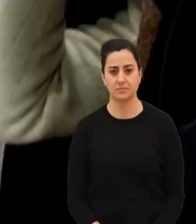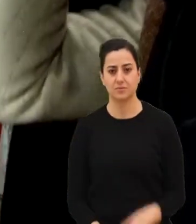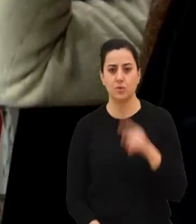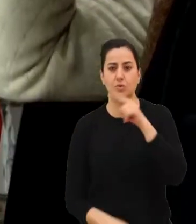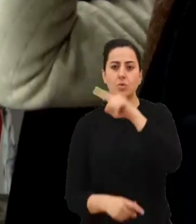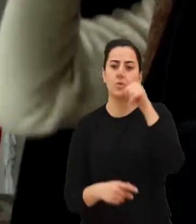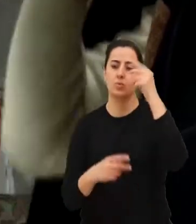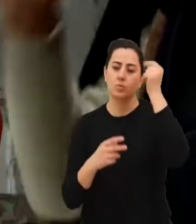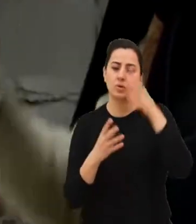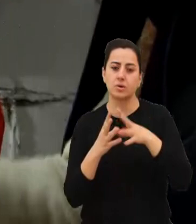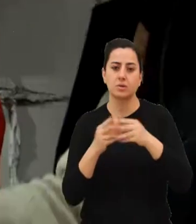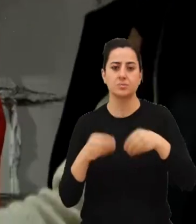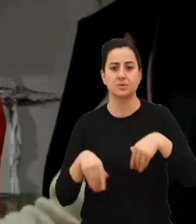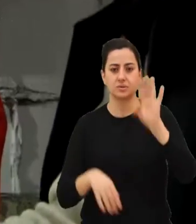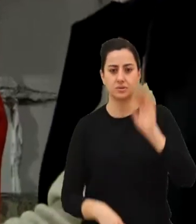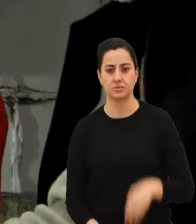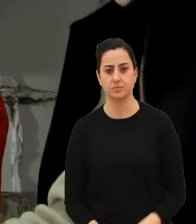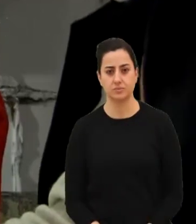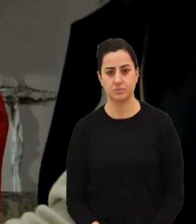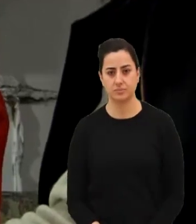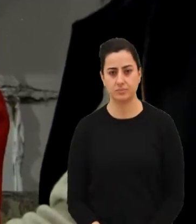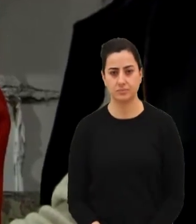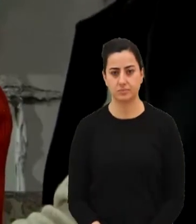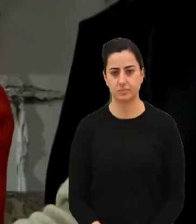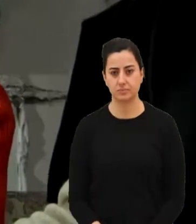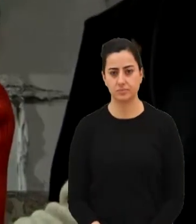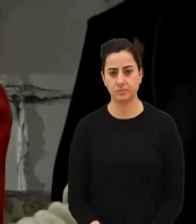o da kaybolup gider belki içimden.